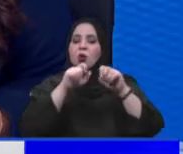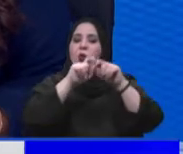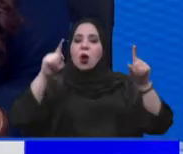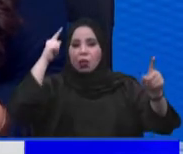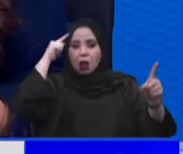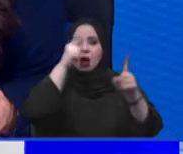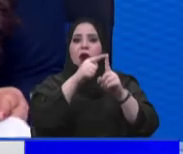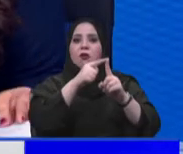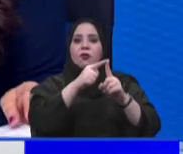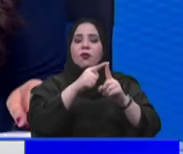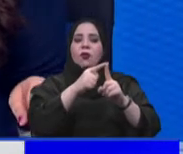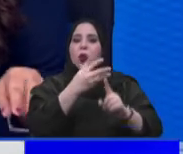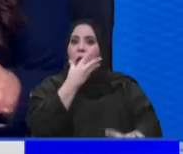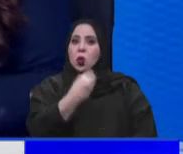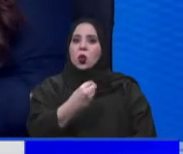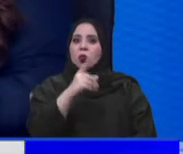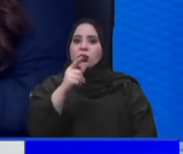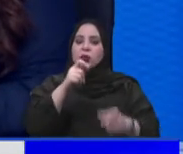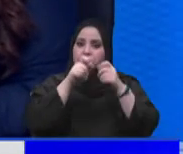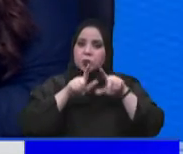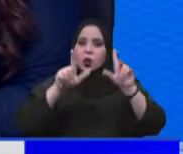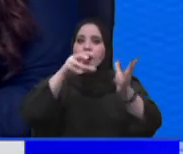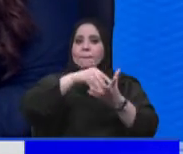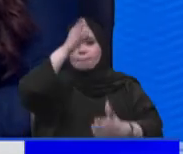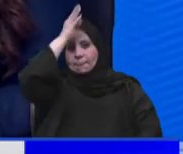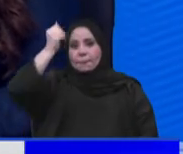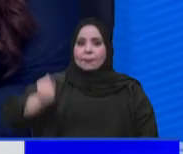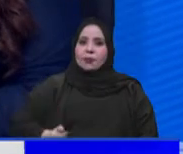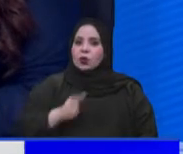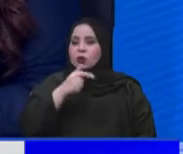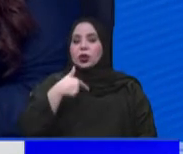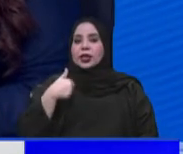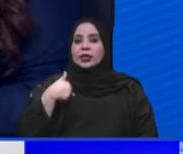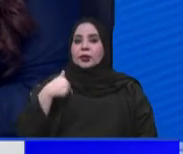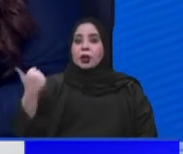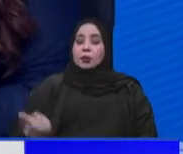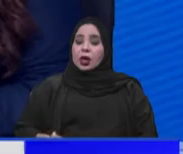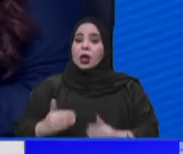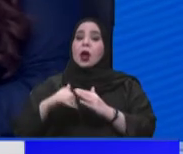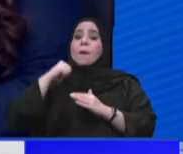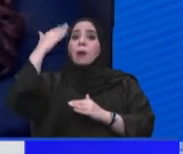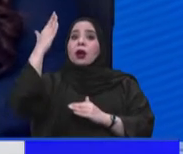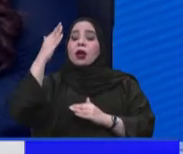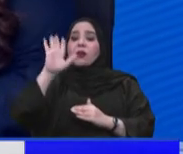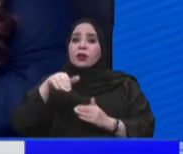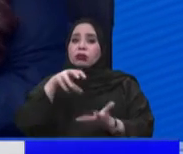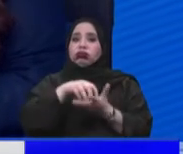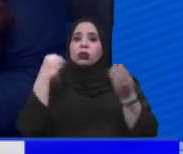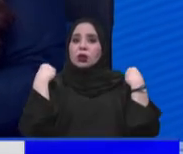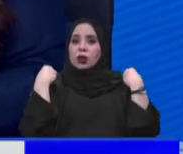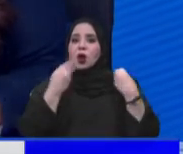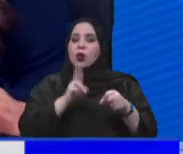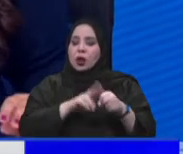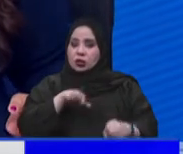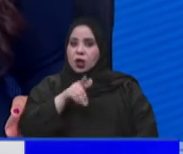علامة مضيئة في الترويج لمملكة البحرين بتواجد اسم المملكة في مختلف المحافل الرياضية.